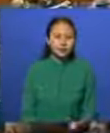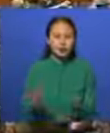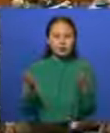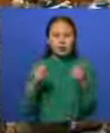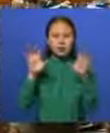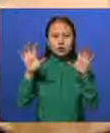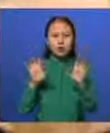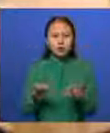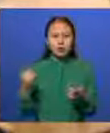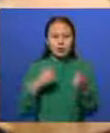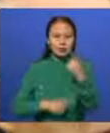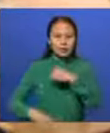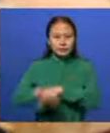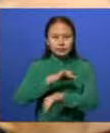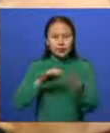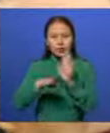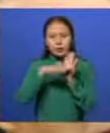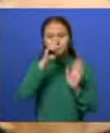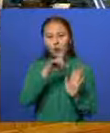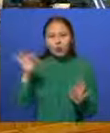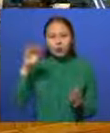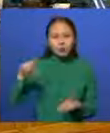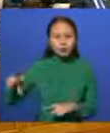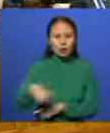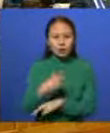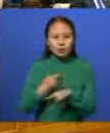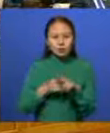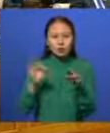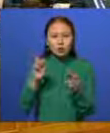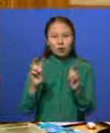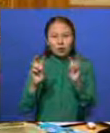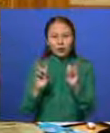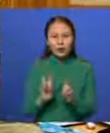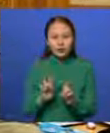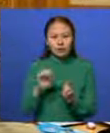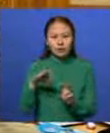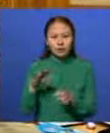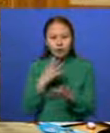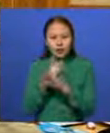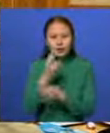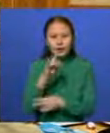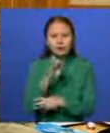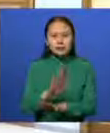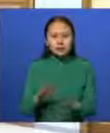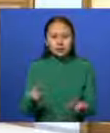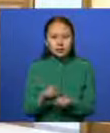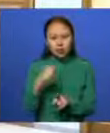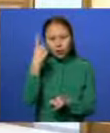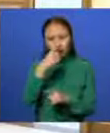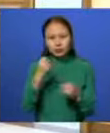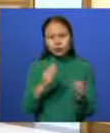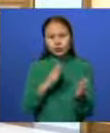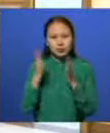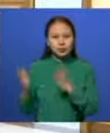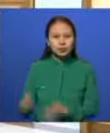Қабылданған заң қайта талқылануда. Депутаттар жол қозғалысы туралы заңдағы автоорындыққа қатысты жаңа ереженің орындалуын бір жылға шегеруді ұсынды. Бүгінде ел